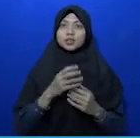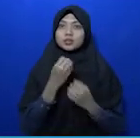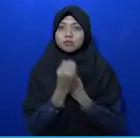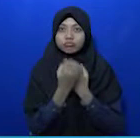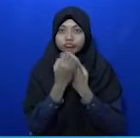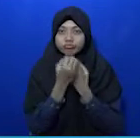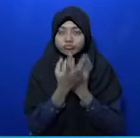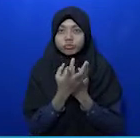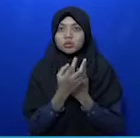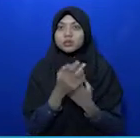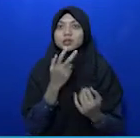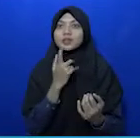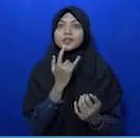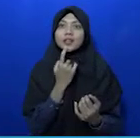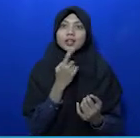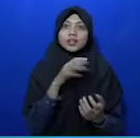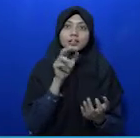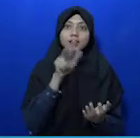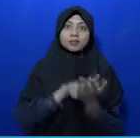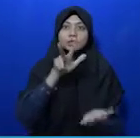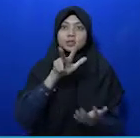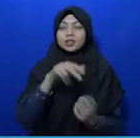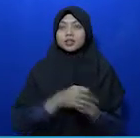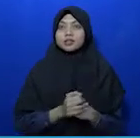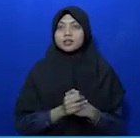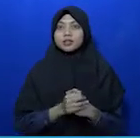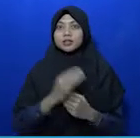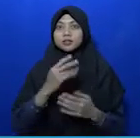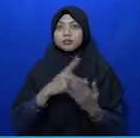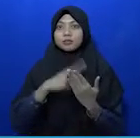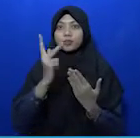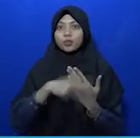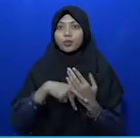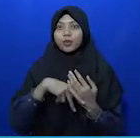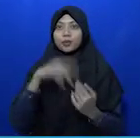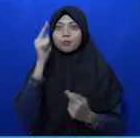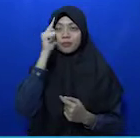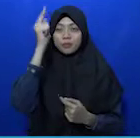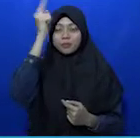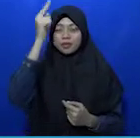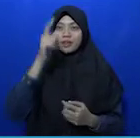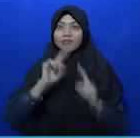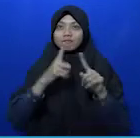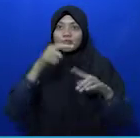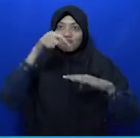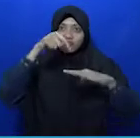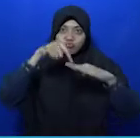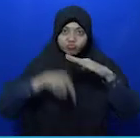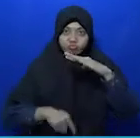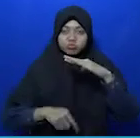menyampaikan kebijakan-kebijakan, program-program pemerintah secara mendalam